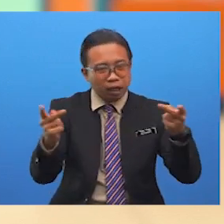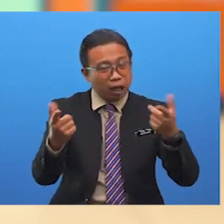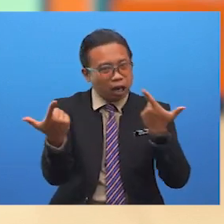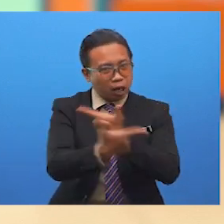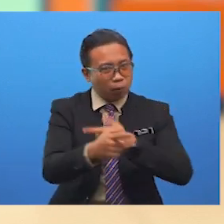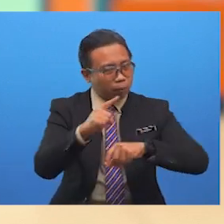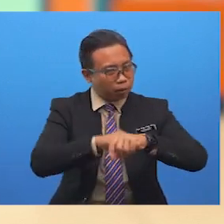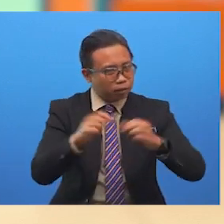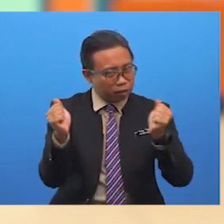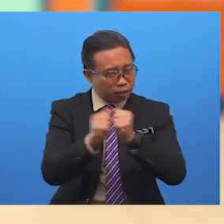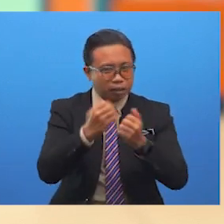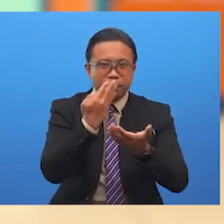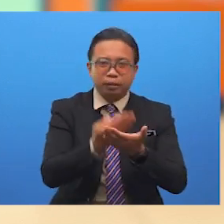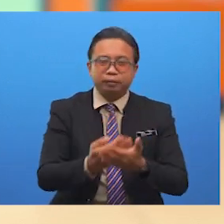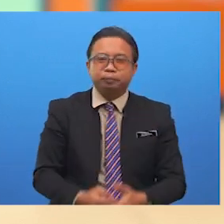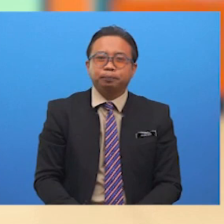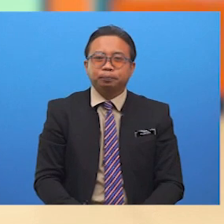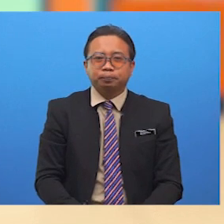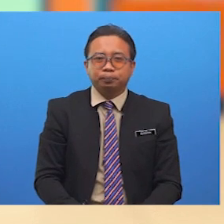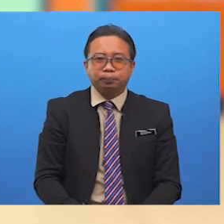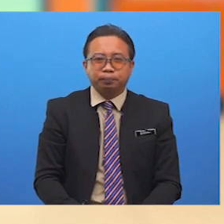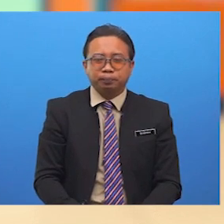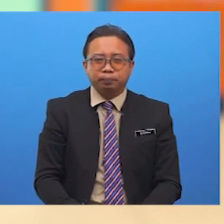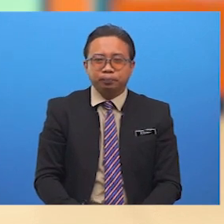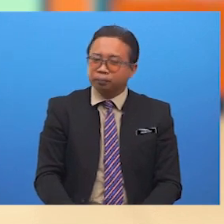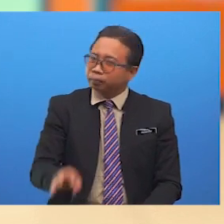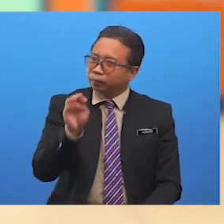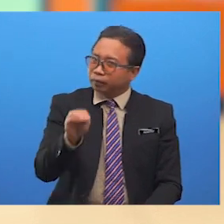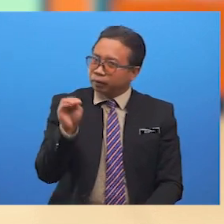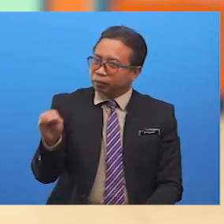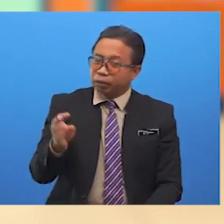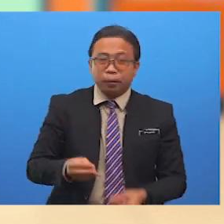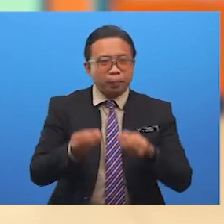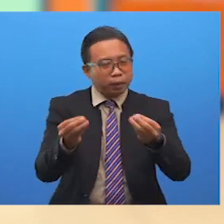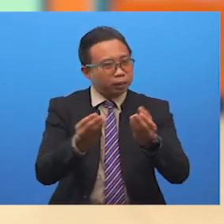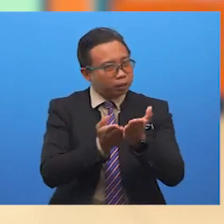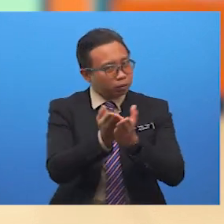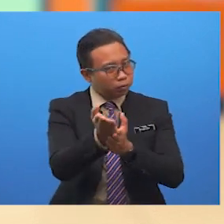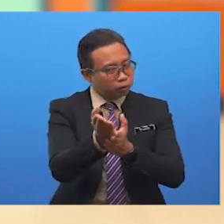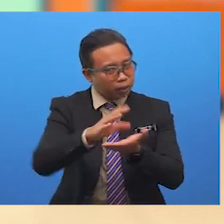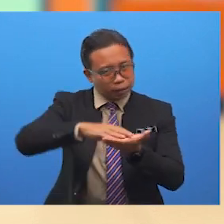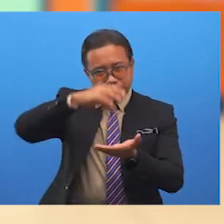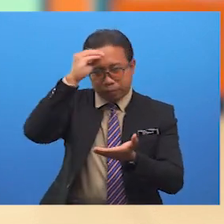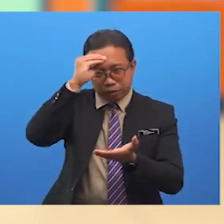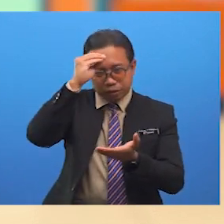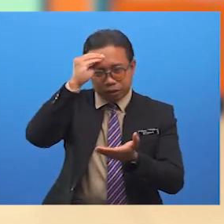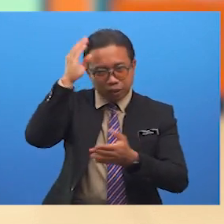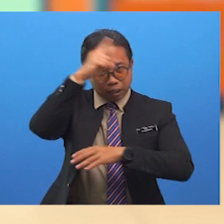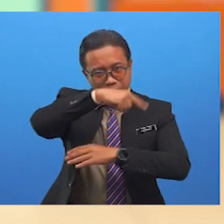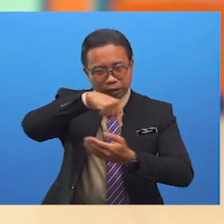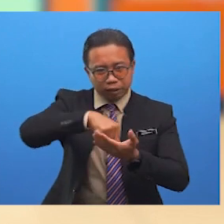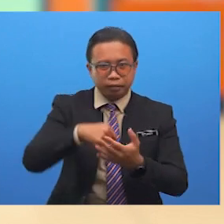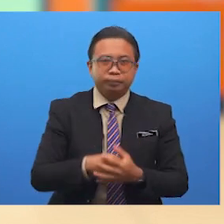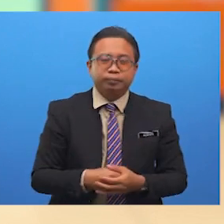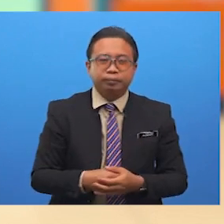melawan masa dengan baik whitmore bagi meneruskan pembelajaran kita Hai